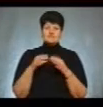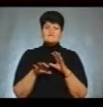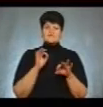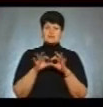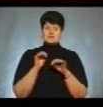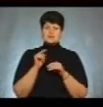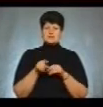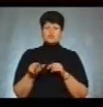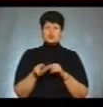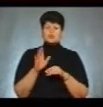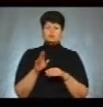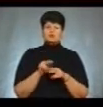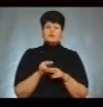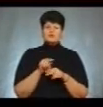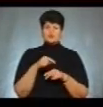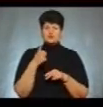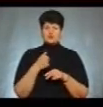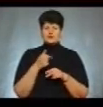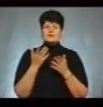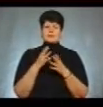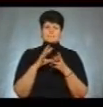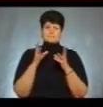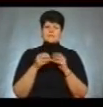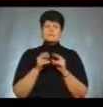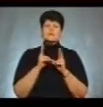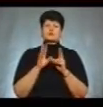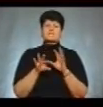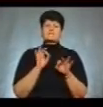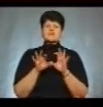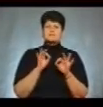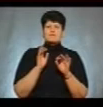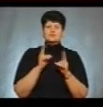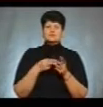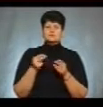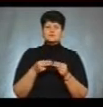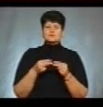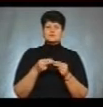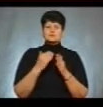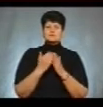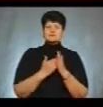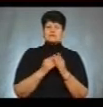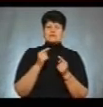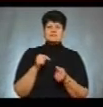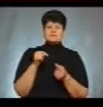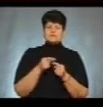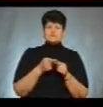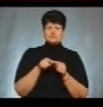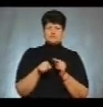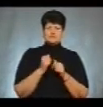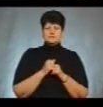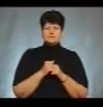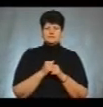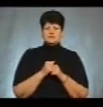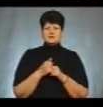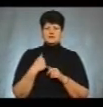дороги, які будуть ремонтуватися в цьому році. За яким принципом? І хто відбирав, хто укладав цей список і визначав цю пріоритетність? Я